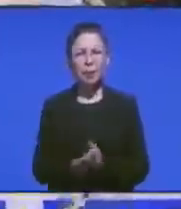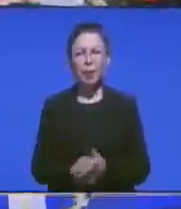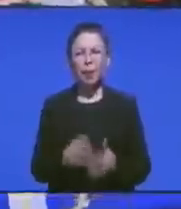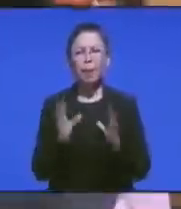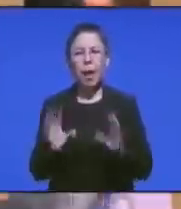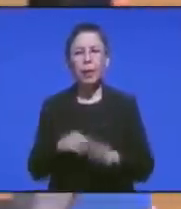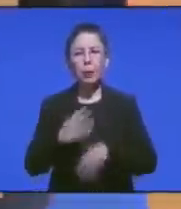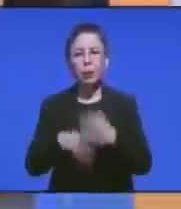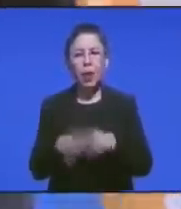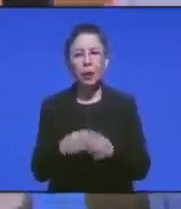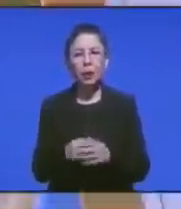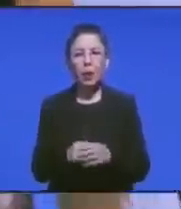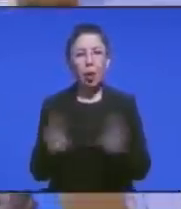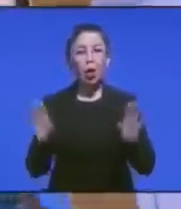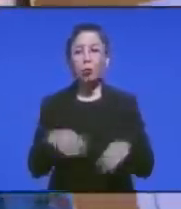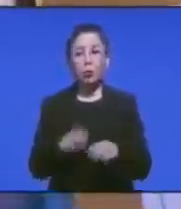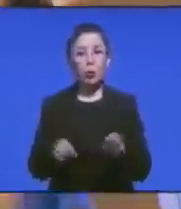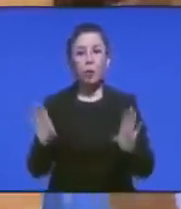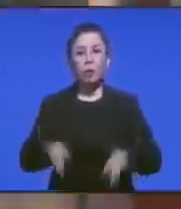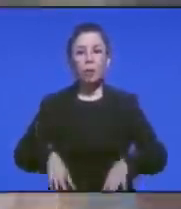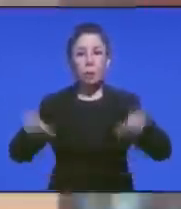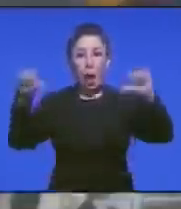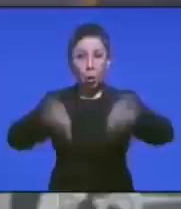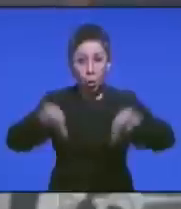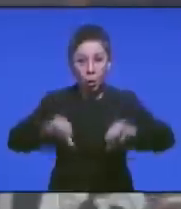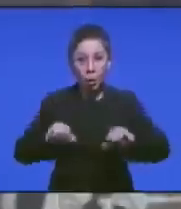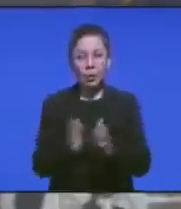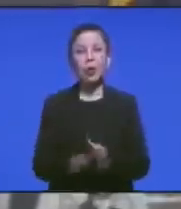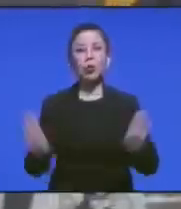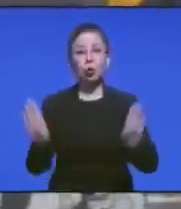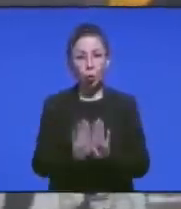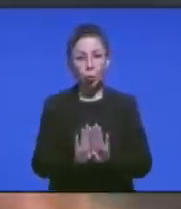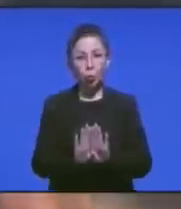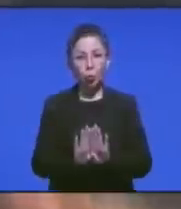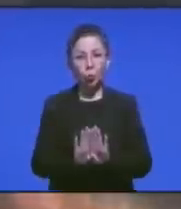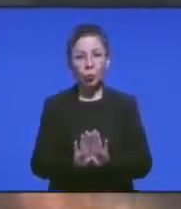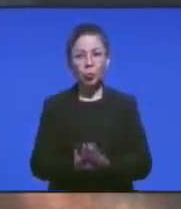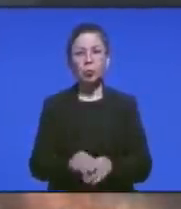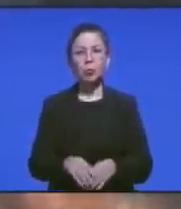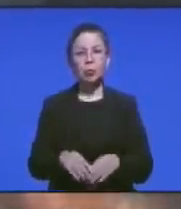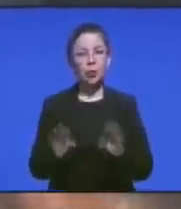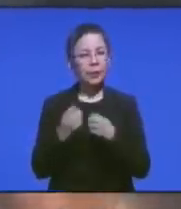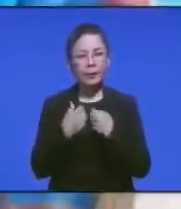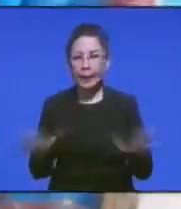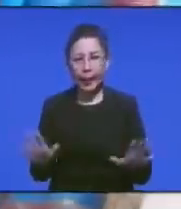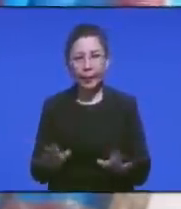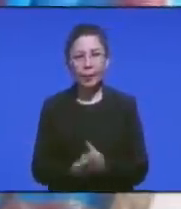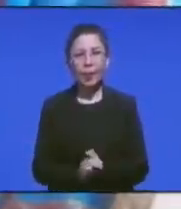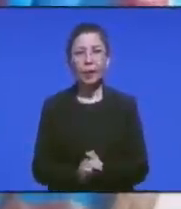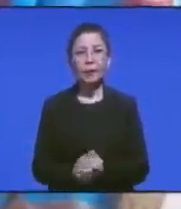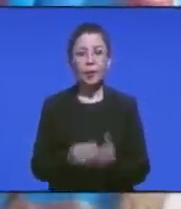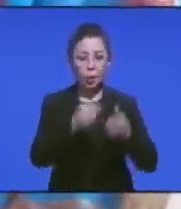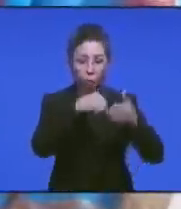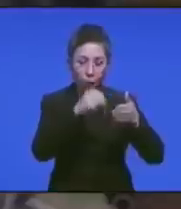Ratusan perusahaan bahkan pailit sekaligus bangkrut, bahkan ada yang sudah tutup permanen dan gulung tikar. Mengutip